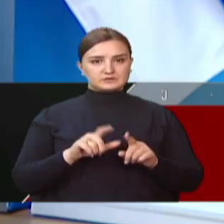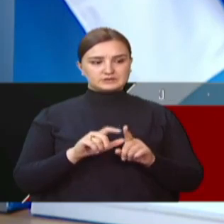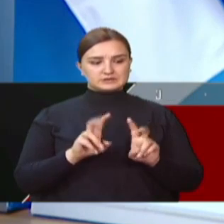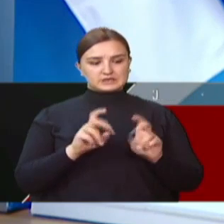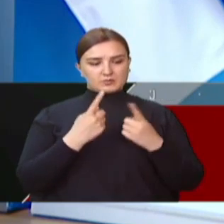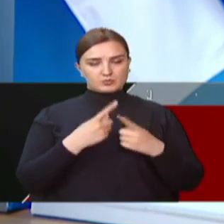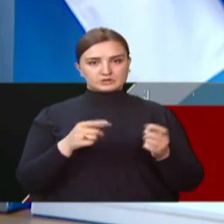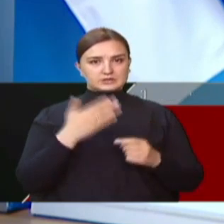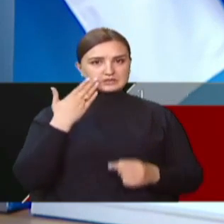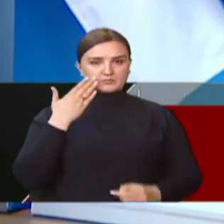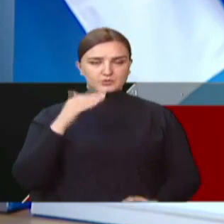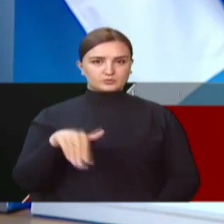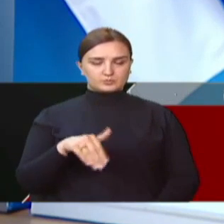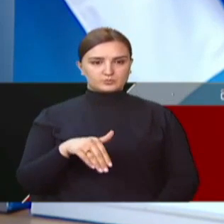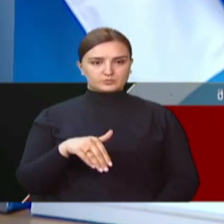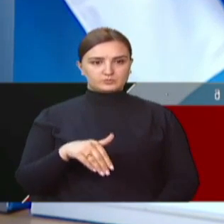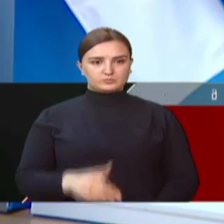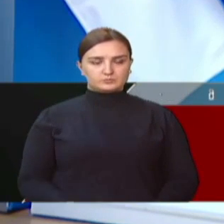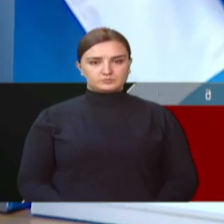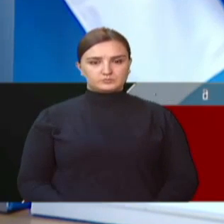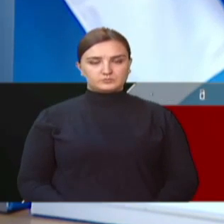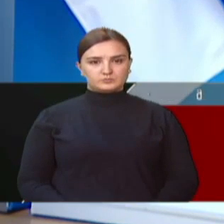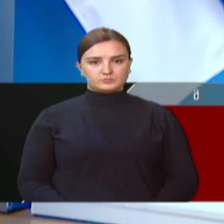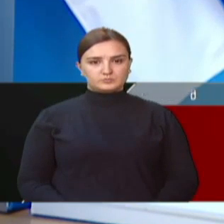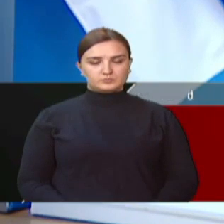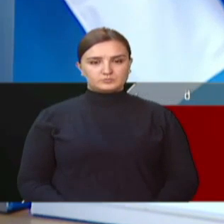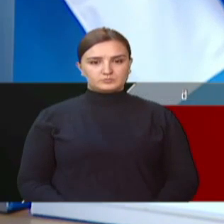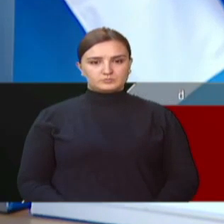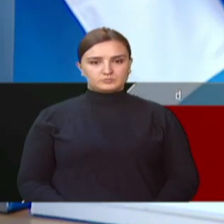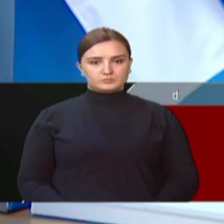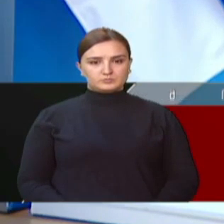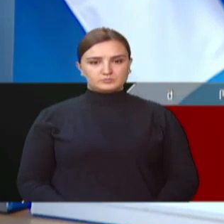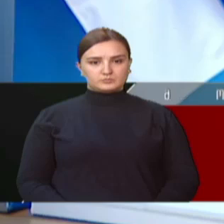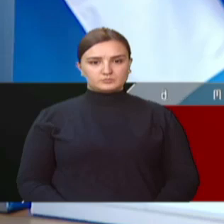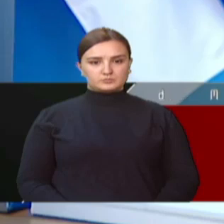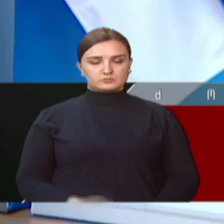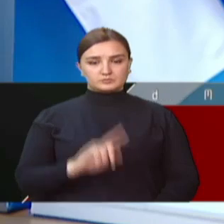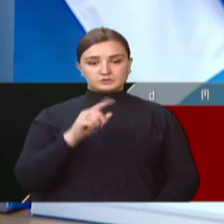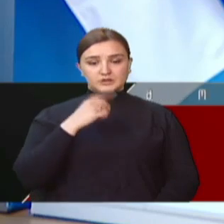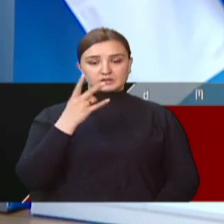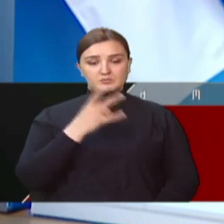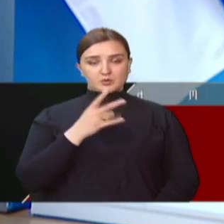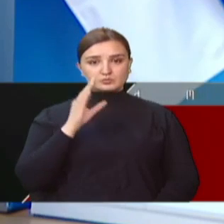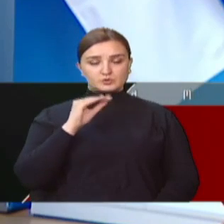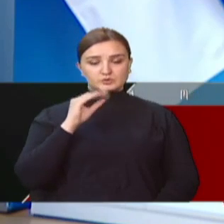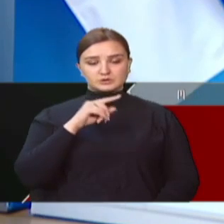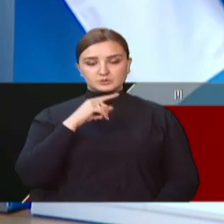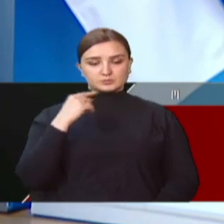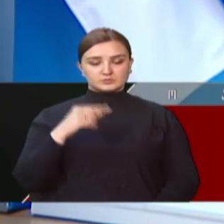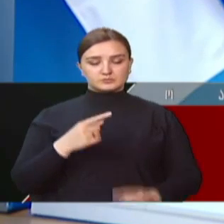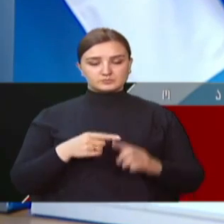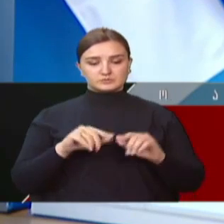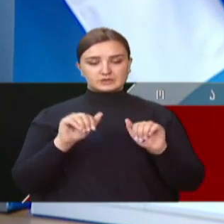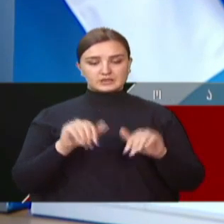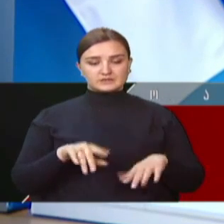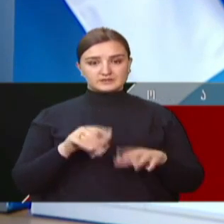გამოცხადება არასამართლიანია და მეცაც გეტყვით, არ უნდა გამოურიცხოთ და რა თქმა უნდა, მაღალი ალბათობით, როდესაც რუსეთი ამ